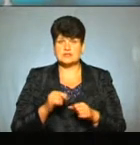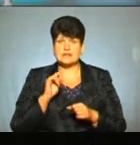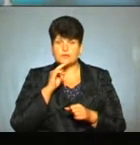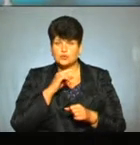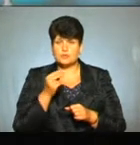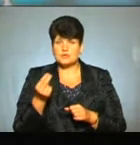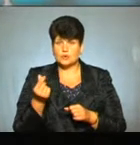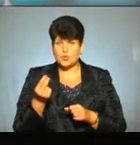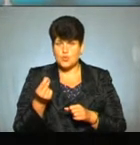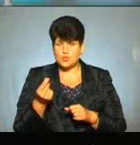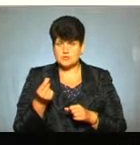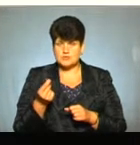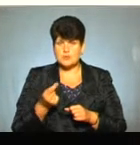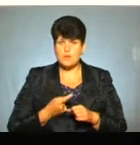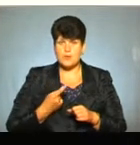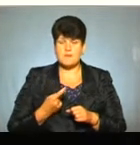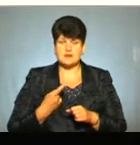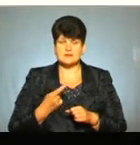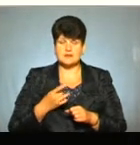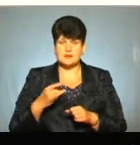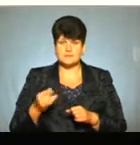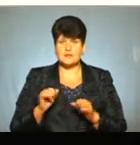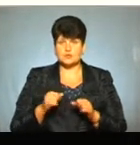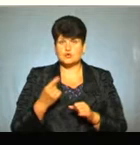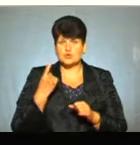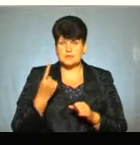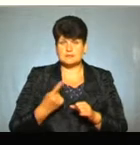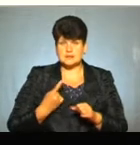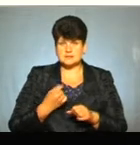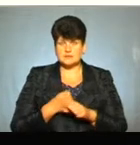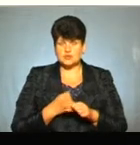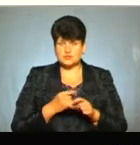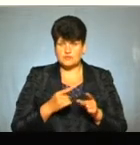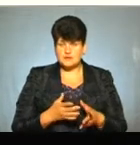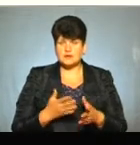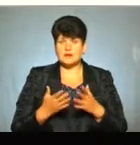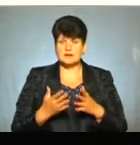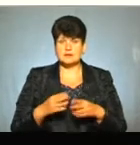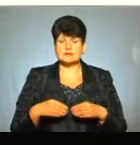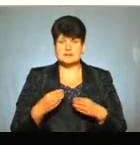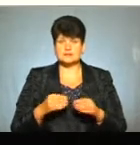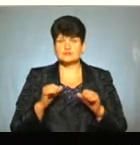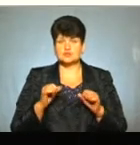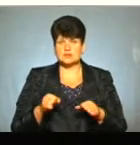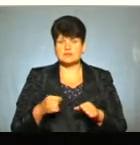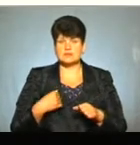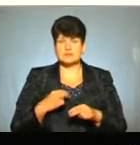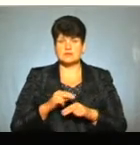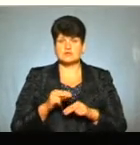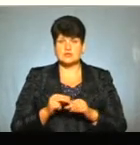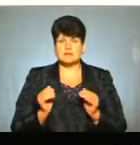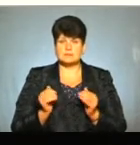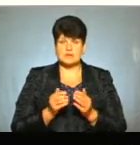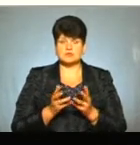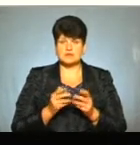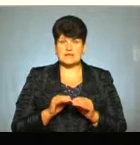економії кошти по майстрах, скажімо, де може один майстер працювати, але разом з тим дасть нам можливість навчати